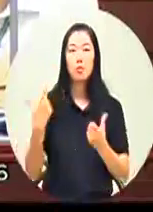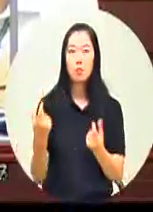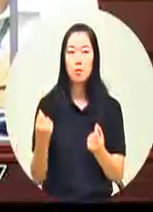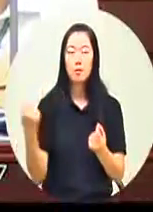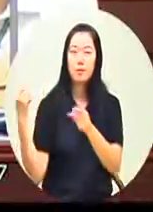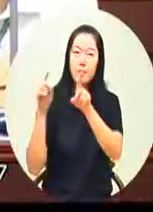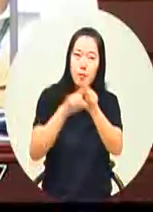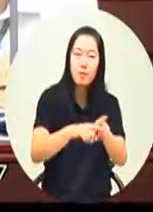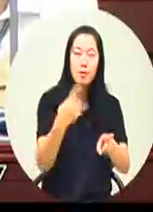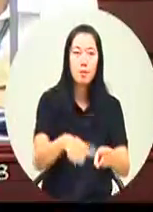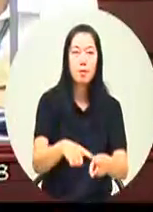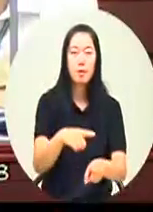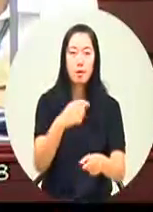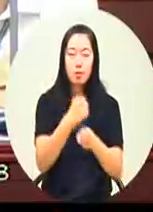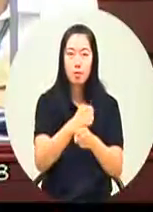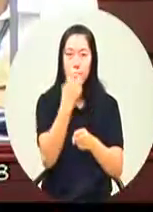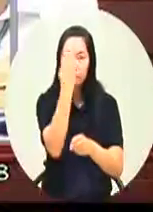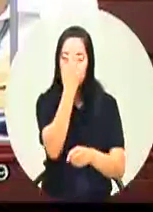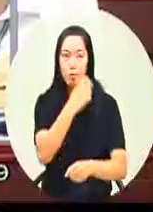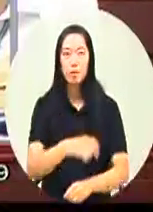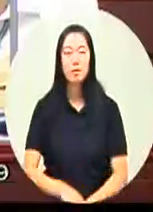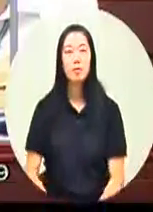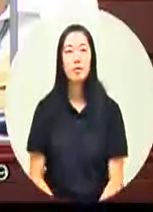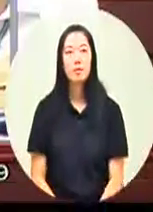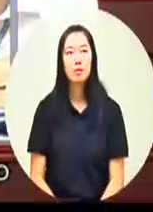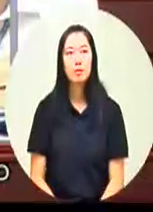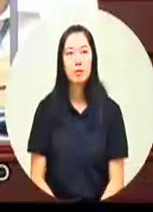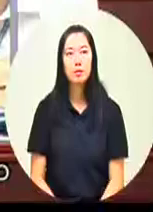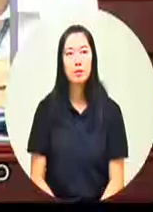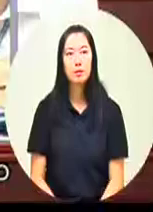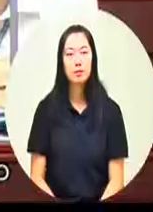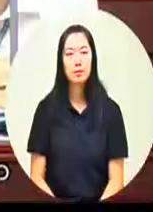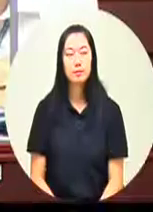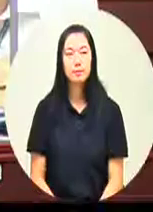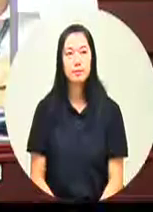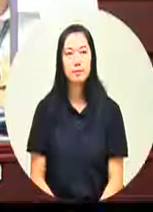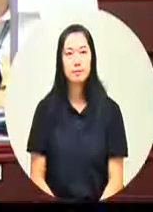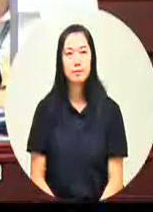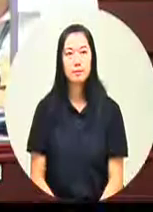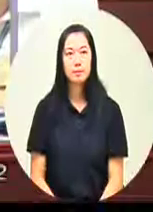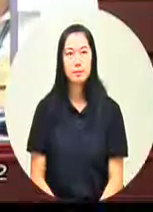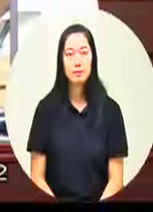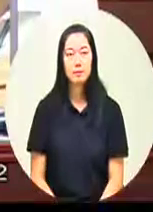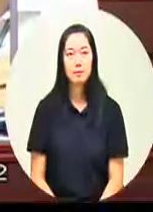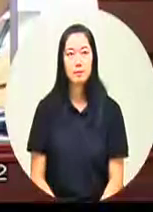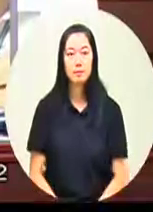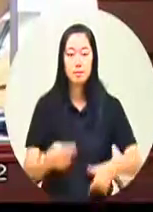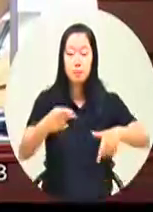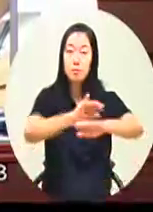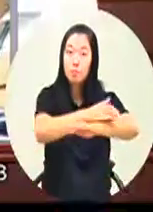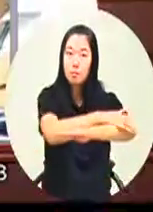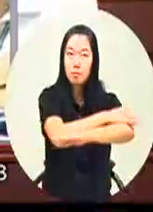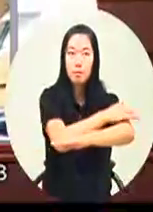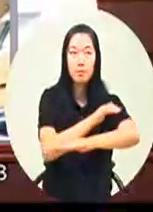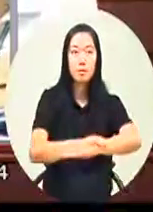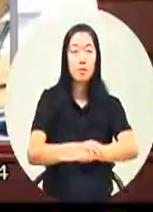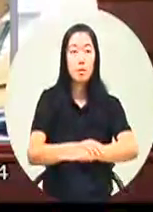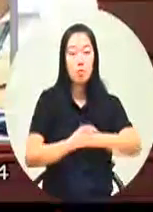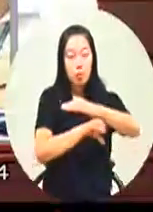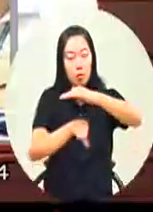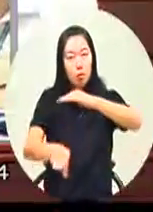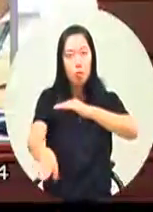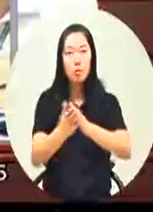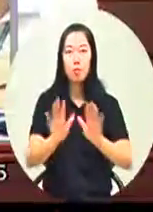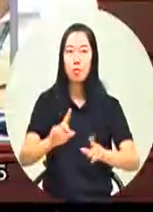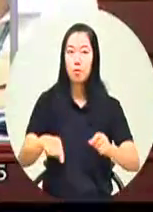细心的检讨。 那个周远，你要不要登记第二次啊？ 那人武交流道的部分哈、哦，这个是在今